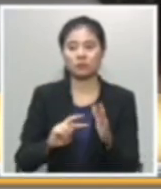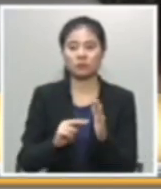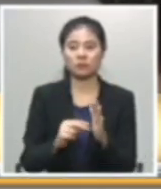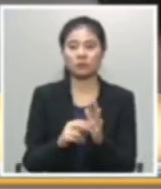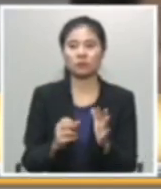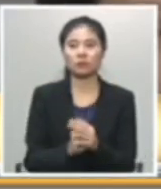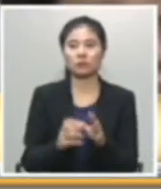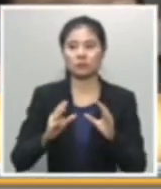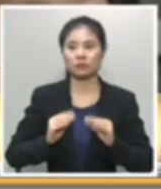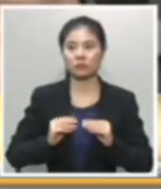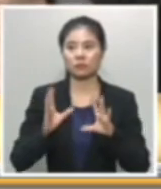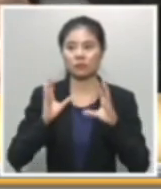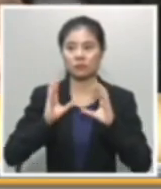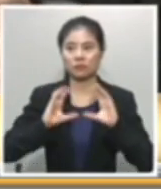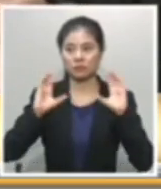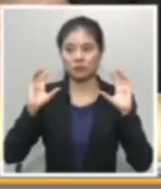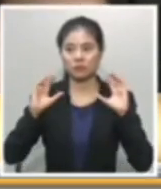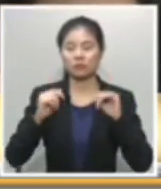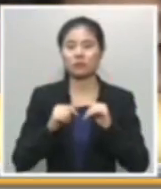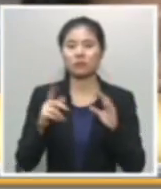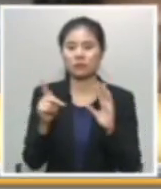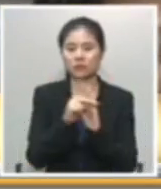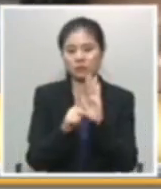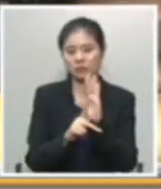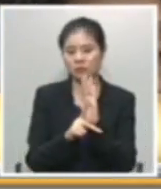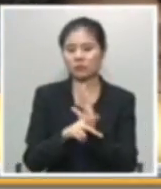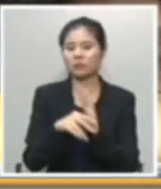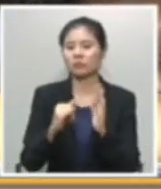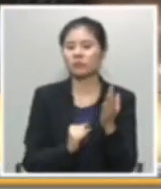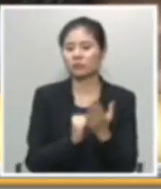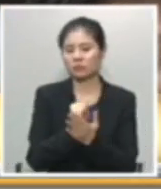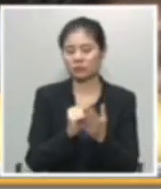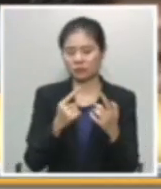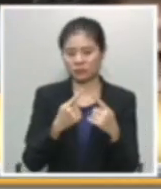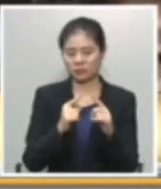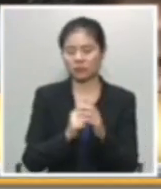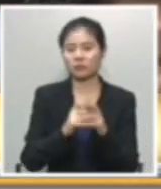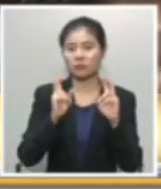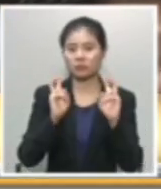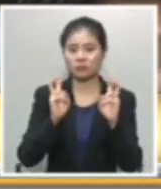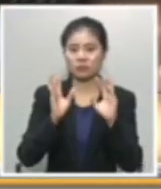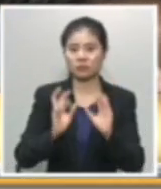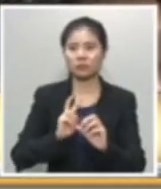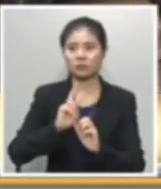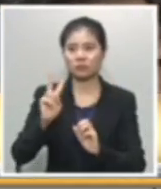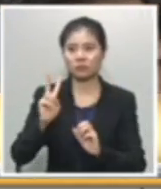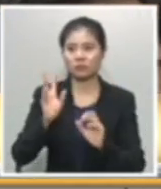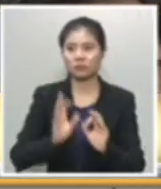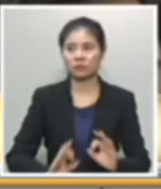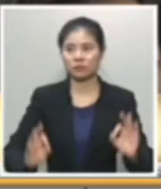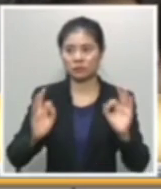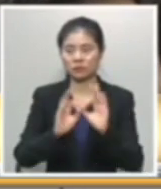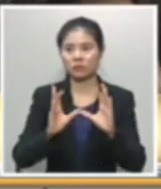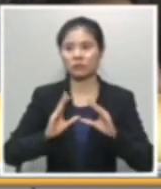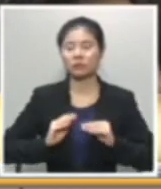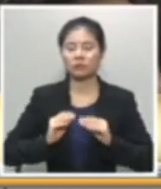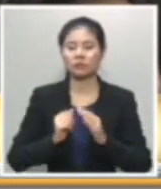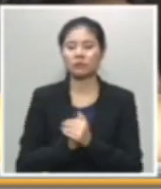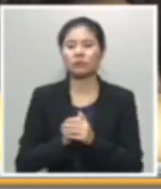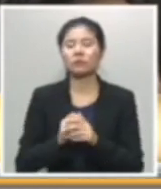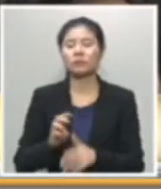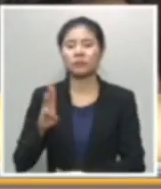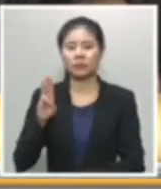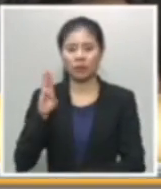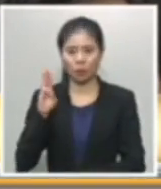ลเนี้ยถูกต้องด้วยกฎหมายนะครับแล้วเป็นไงครับข้อที่2นี่สำคัญเลยยอมรับว่าการถวายสัตย์ตามรัฐธรรมนูญ